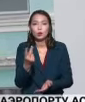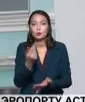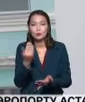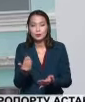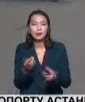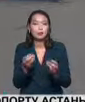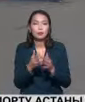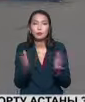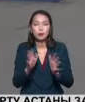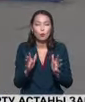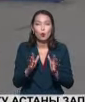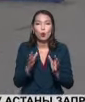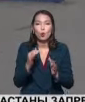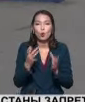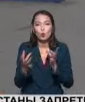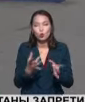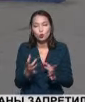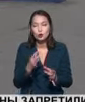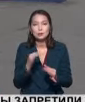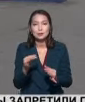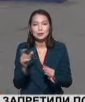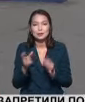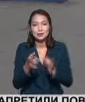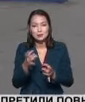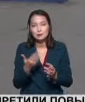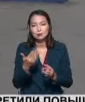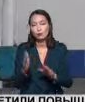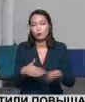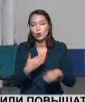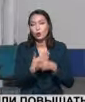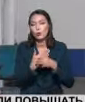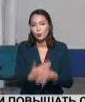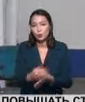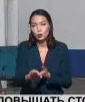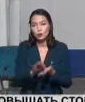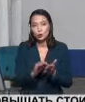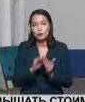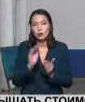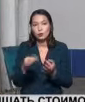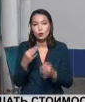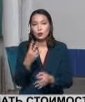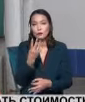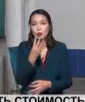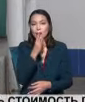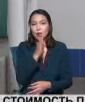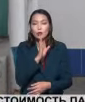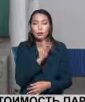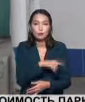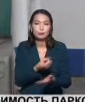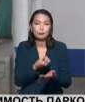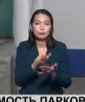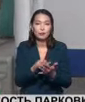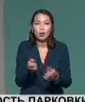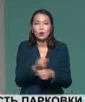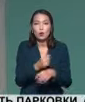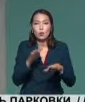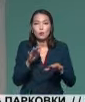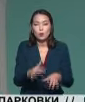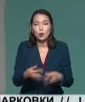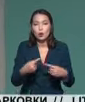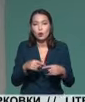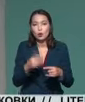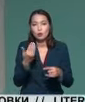них небольшие ушибы и ссадины. После оказания помощи они отпущены домой. 24-летняя девушка госпитализирована в травматологическое отделение с